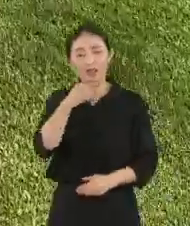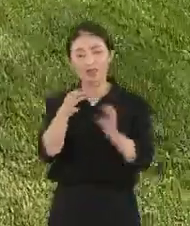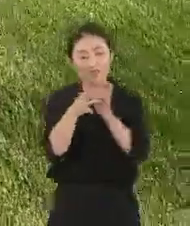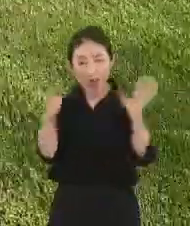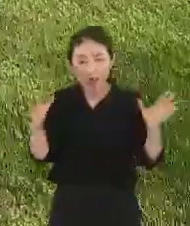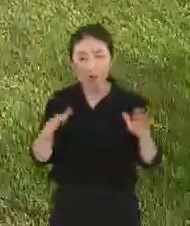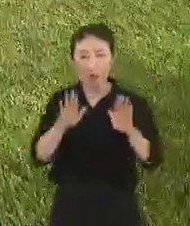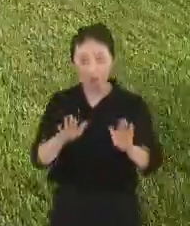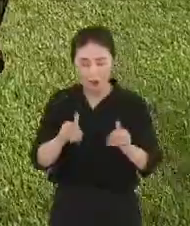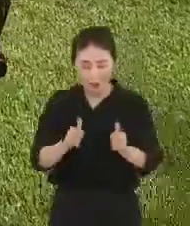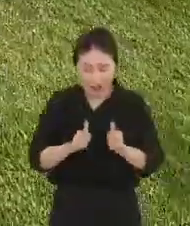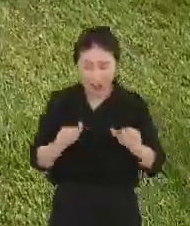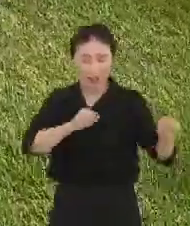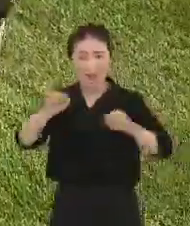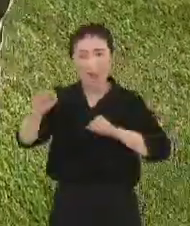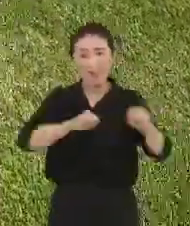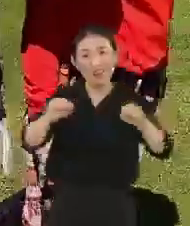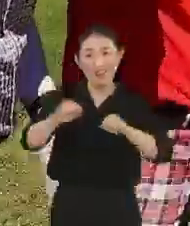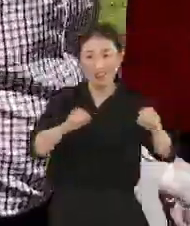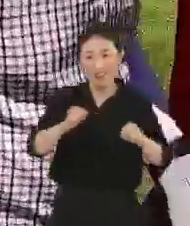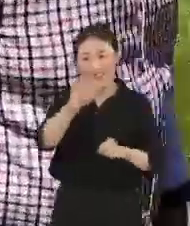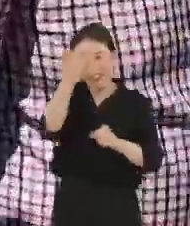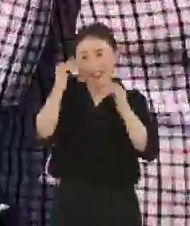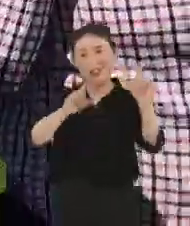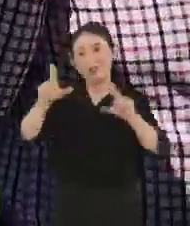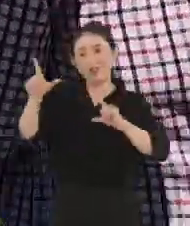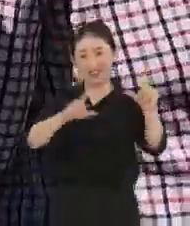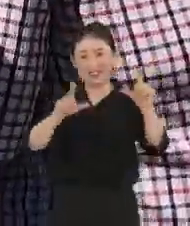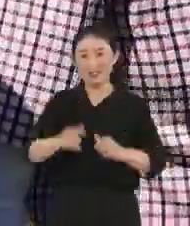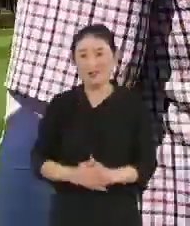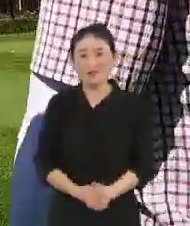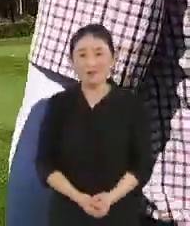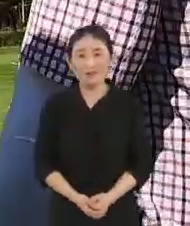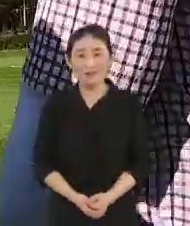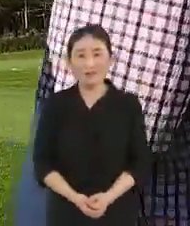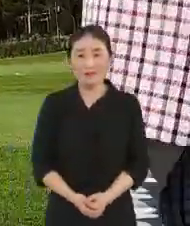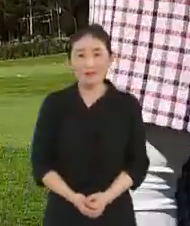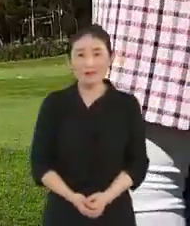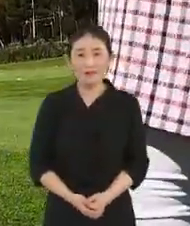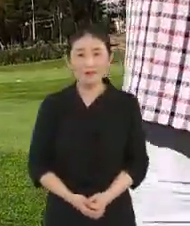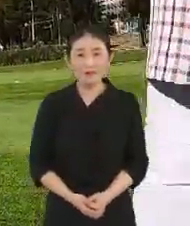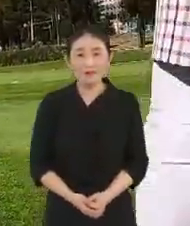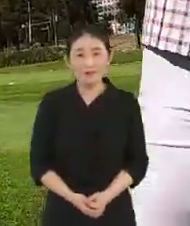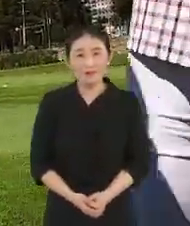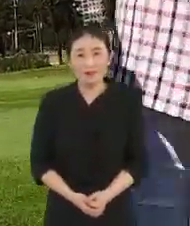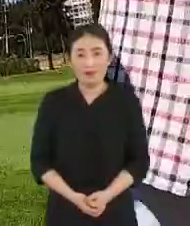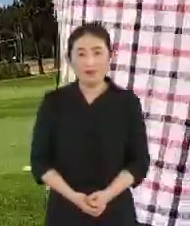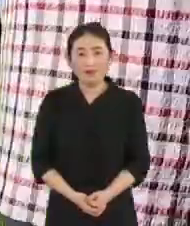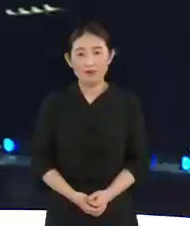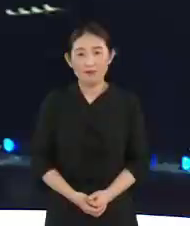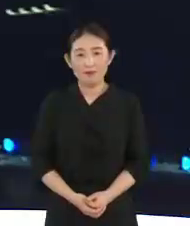뿐 오늘도 할 일 많은 2837 입니다 물 휘지 입니다 짐 3 겁니다